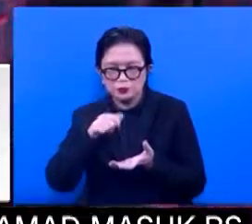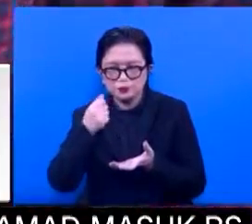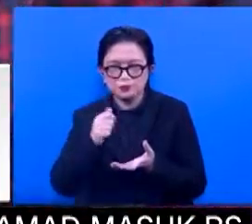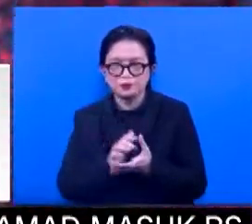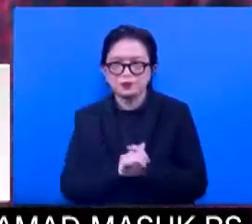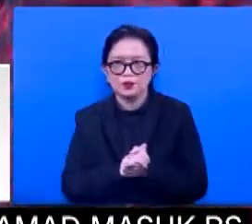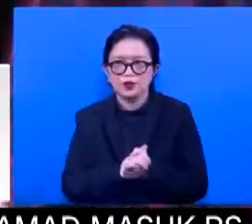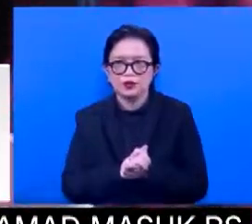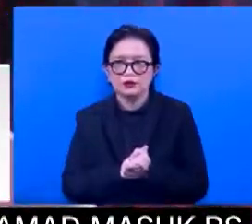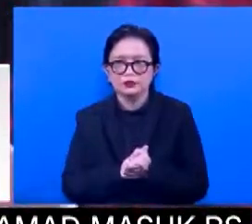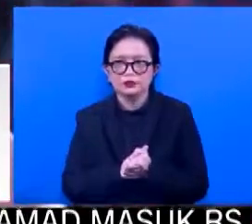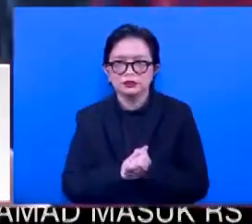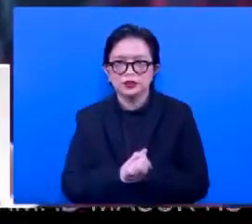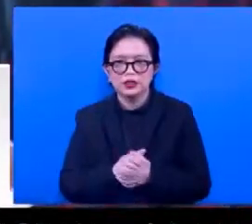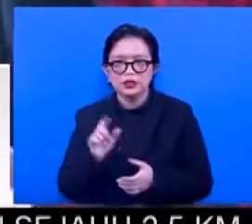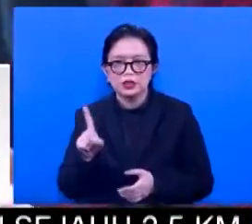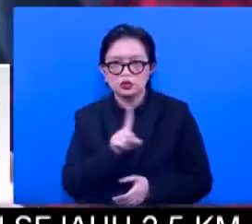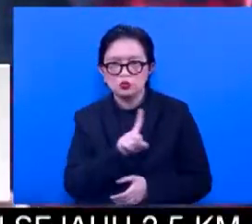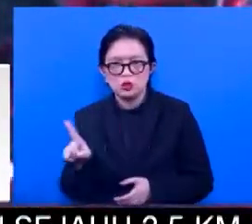batasannya. Maksimal seminggu sekali.